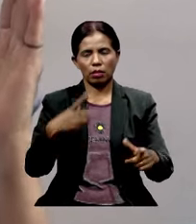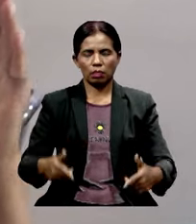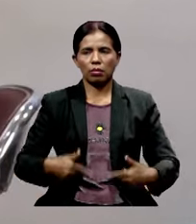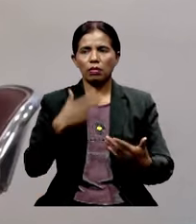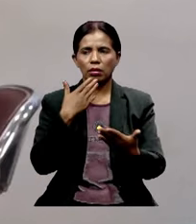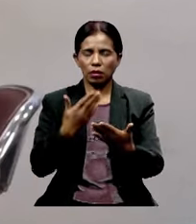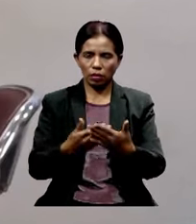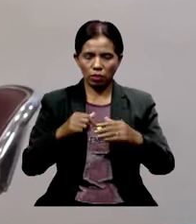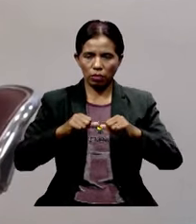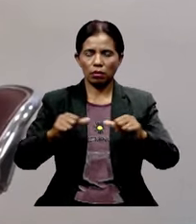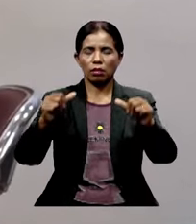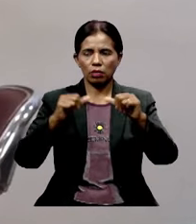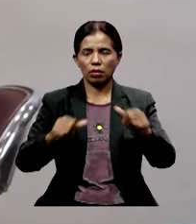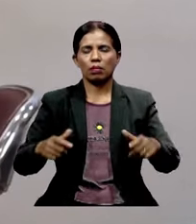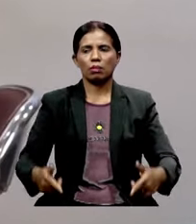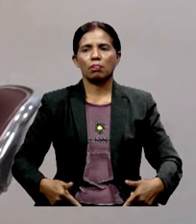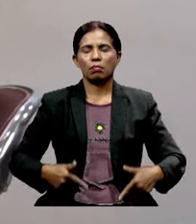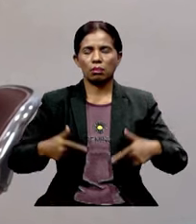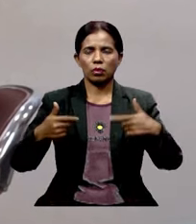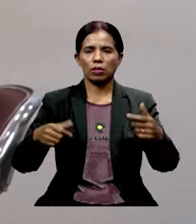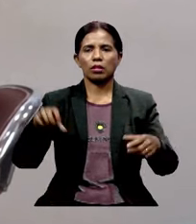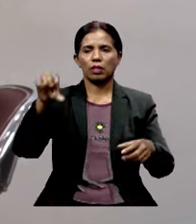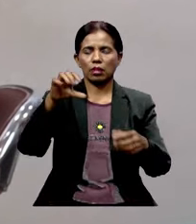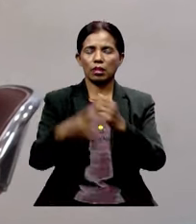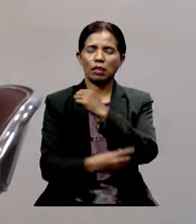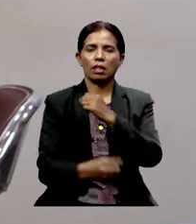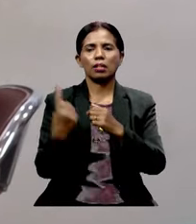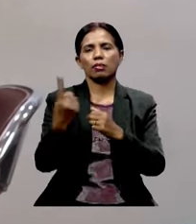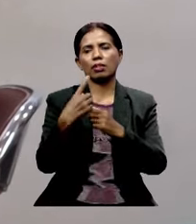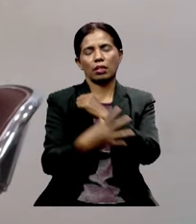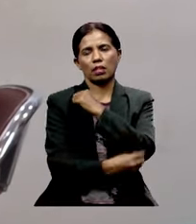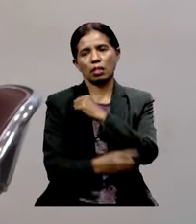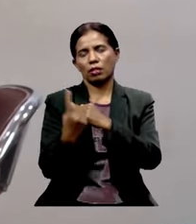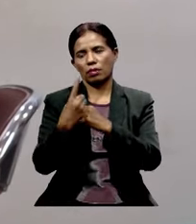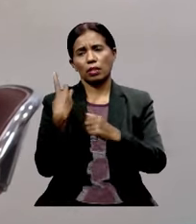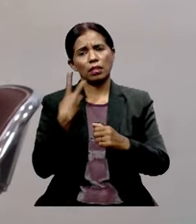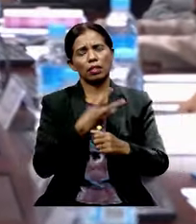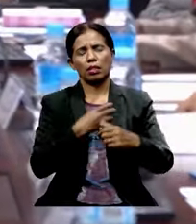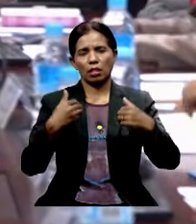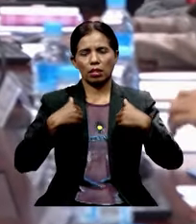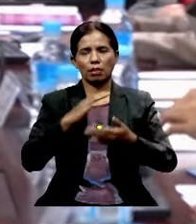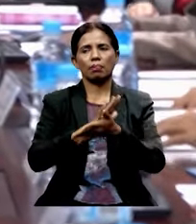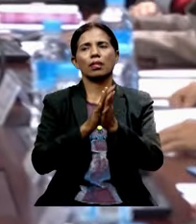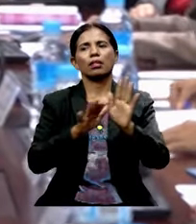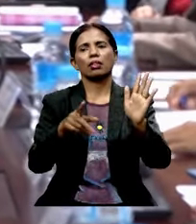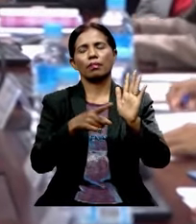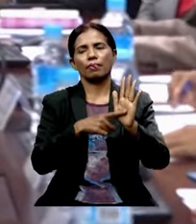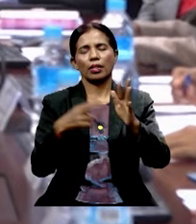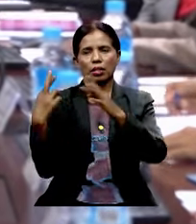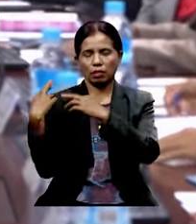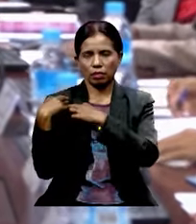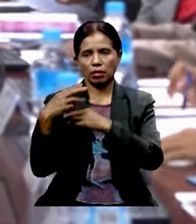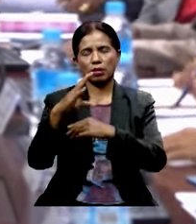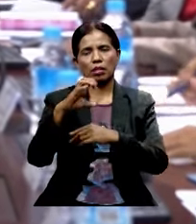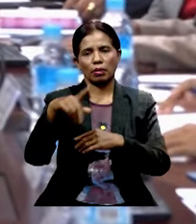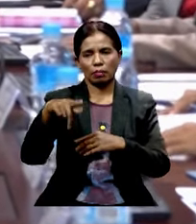kiu babe. Ini be moris at atli babe. Nebe pas itu ia pas itu pas negatif. Responsabel separ ne husu